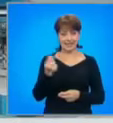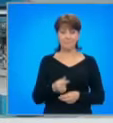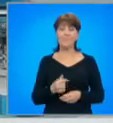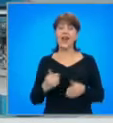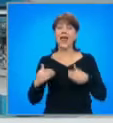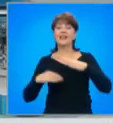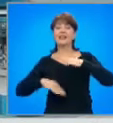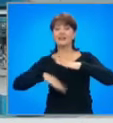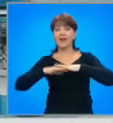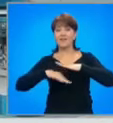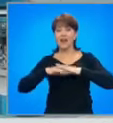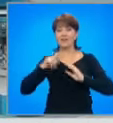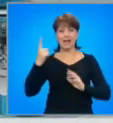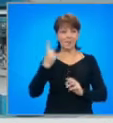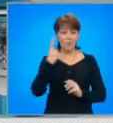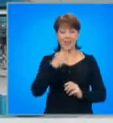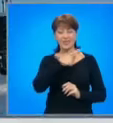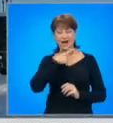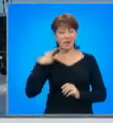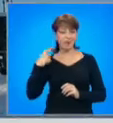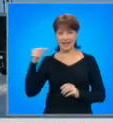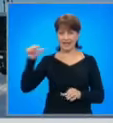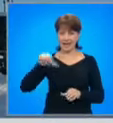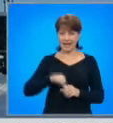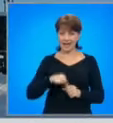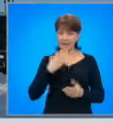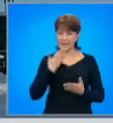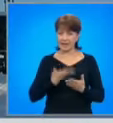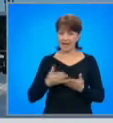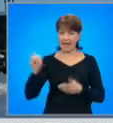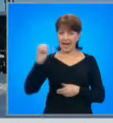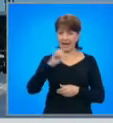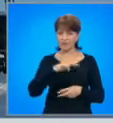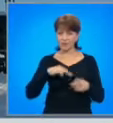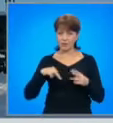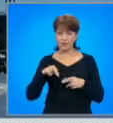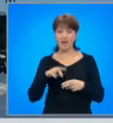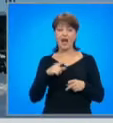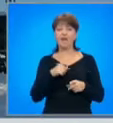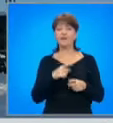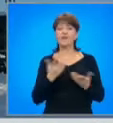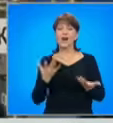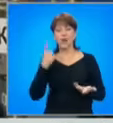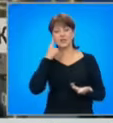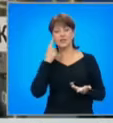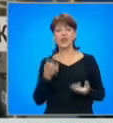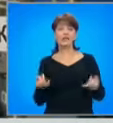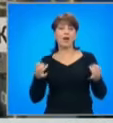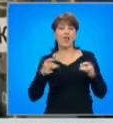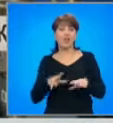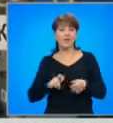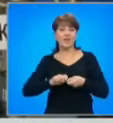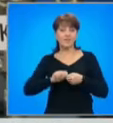таван на цената само на руския газ, както предлага Еврокомисията, би означавало налагането на нови санкции.